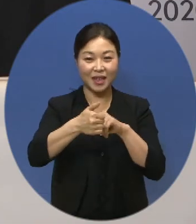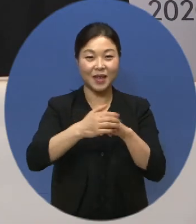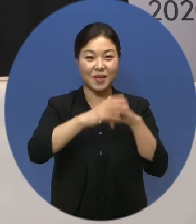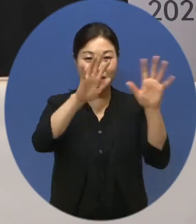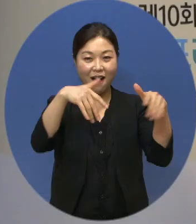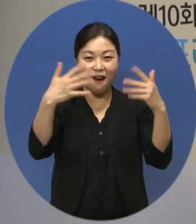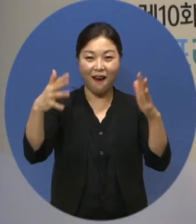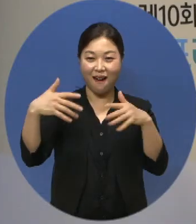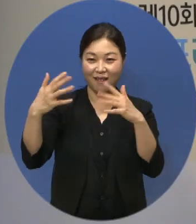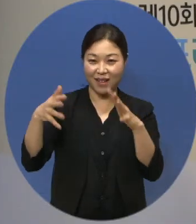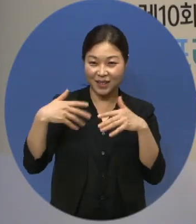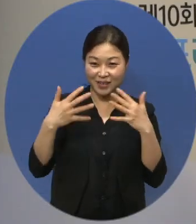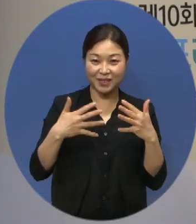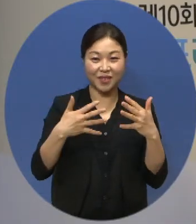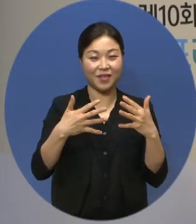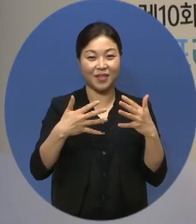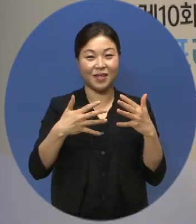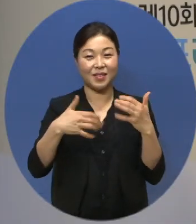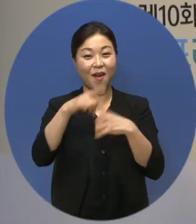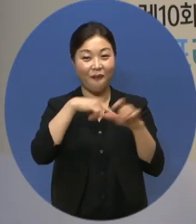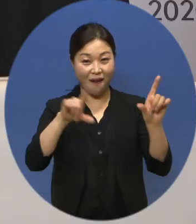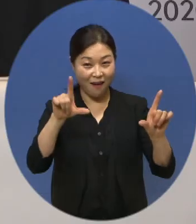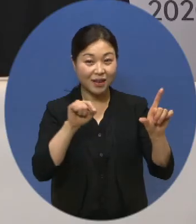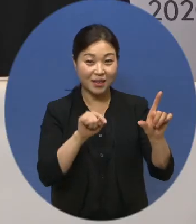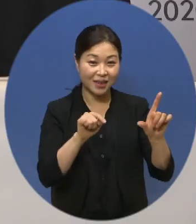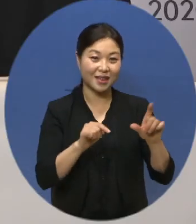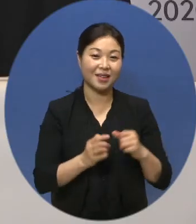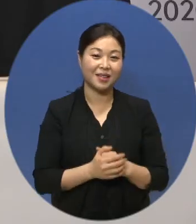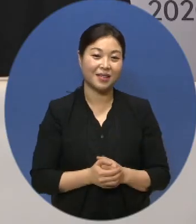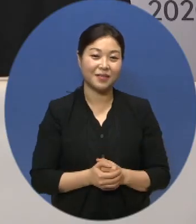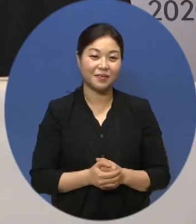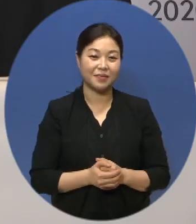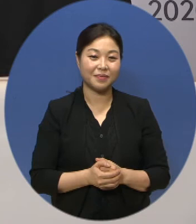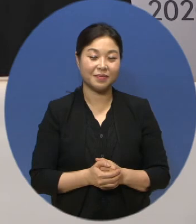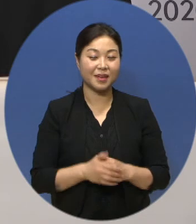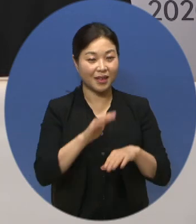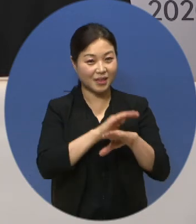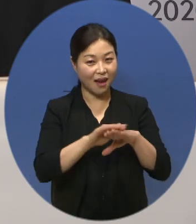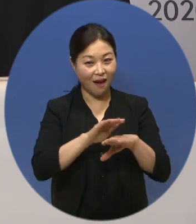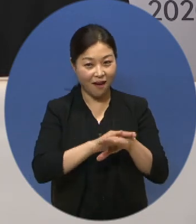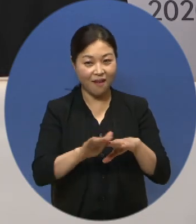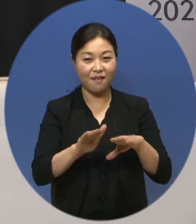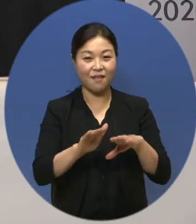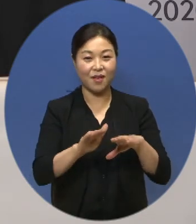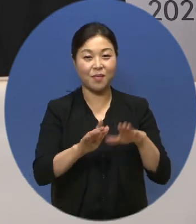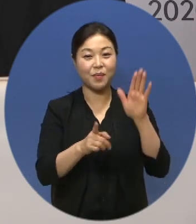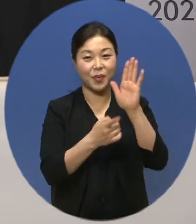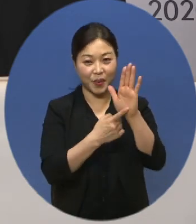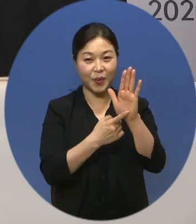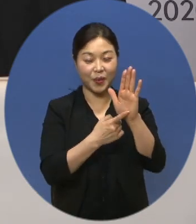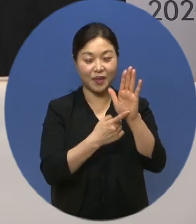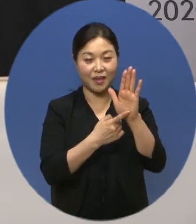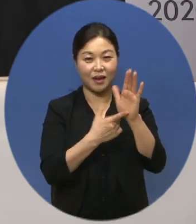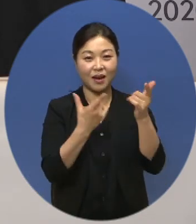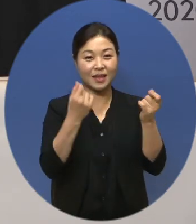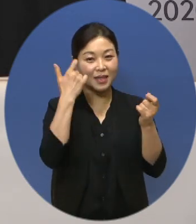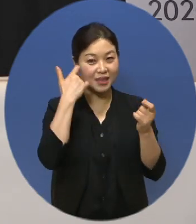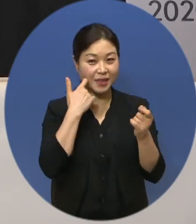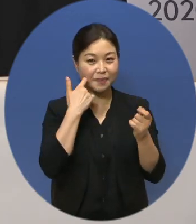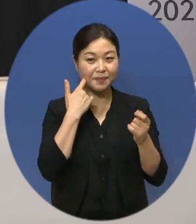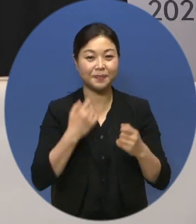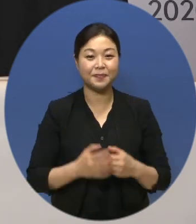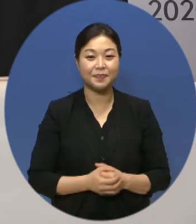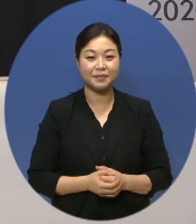바람이 불어가는 그런 장면들 그런 것들이 참 절묘하게 잘 묘사가 된 것 같다라는 생각이